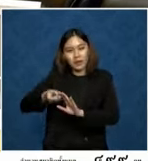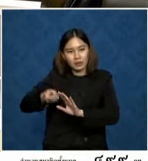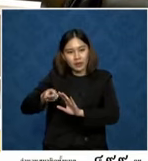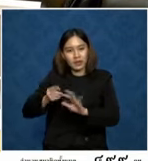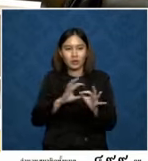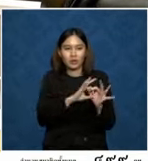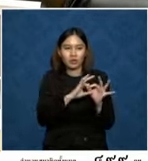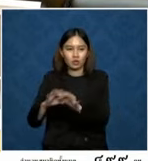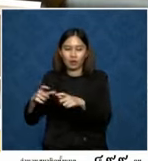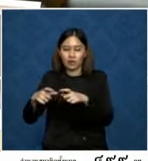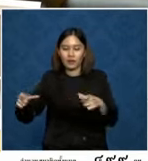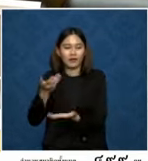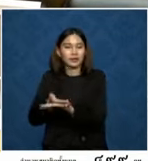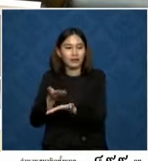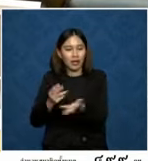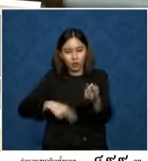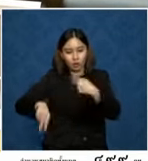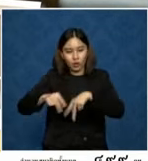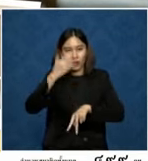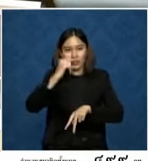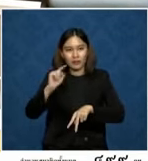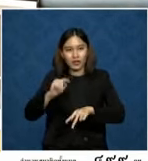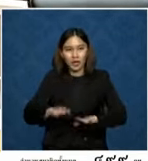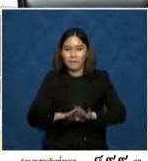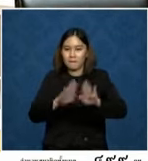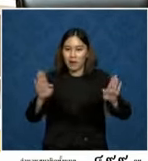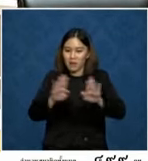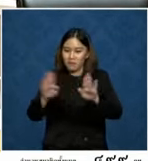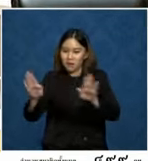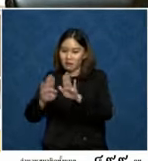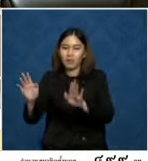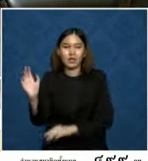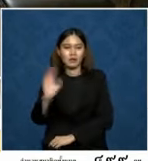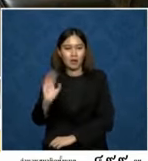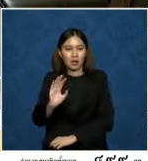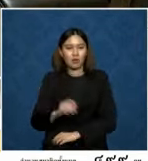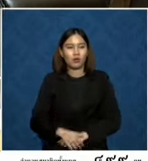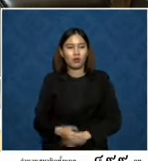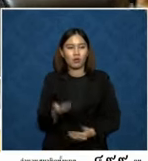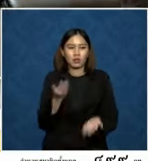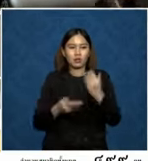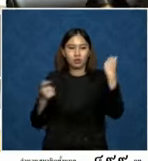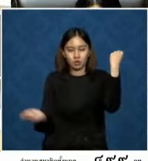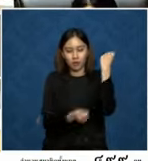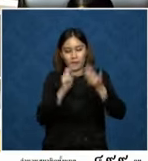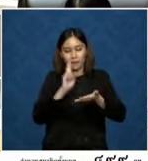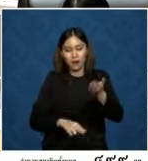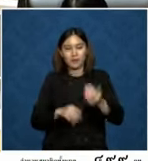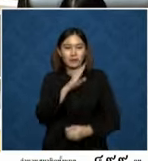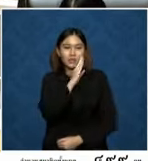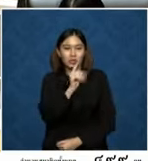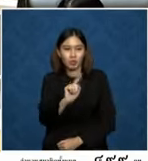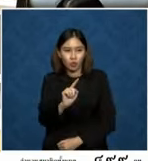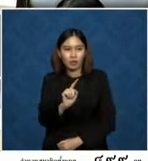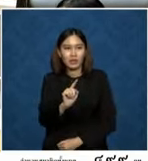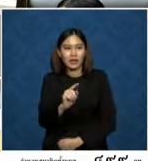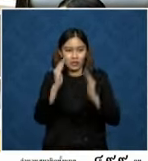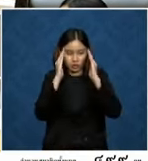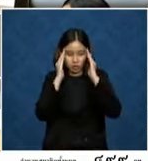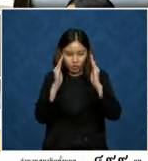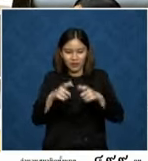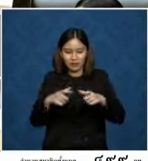การที่ดูแลไม่ให้มีการเปิดจนเยอะจนเกินไปหรือมีโทษปรับในกรณีที่มีการใช้เจตนา